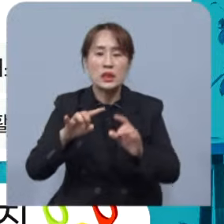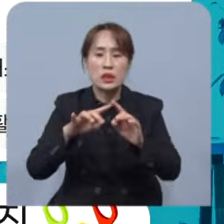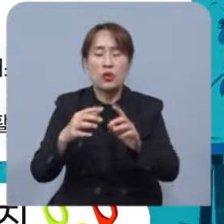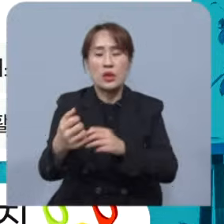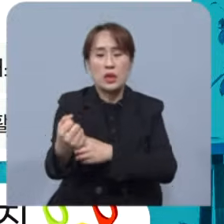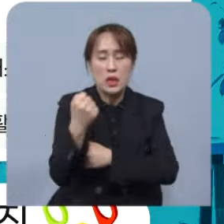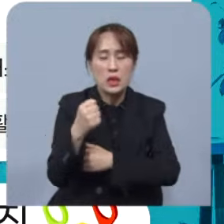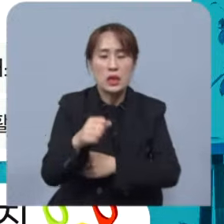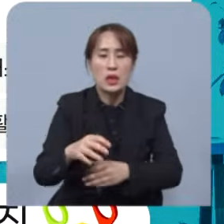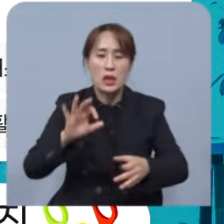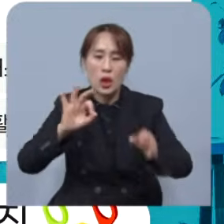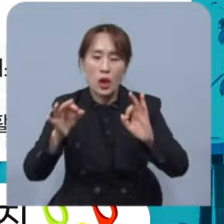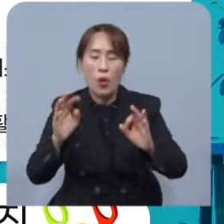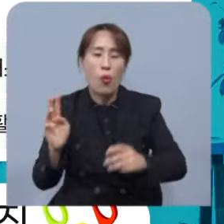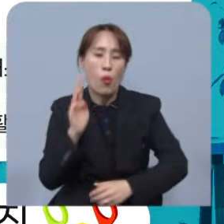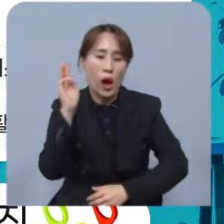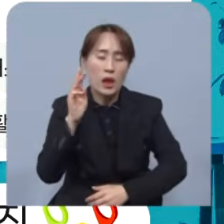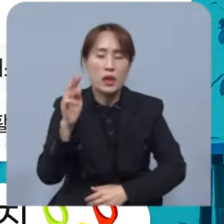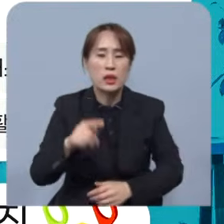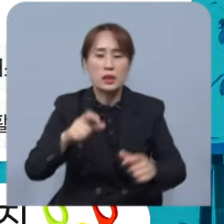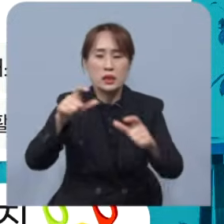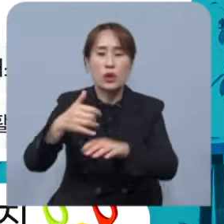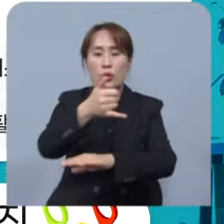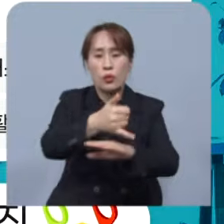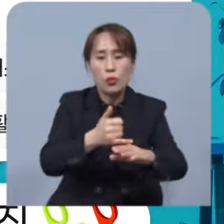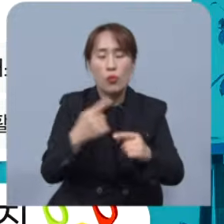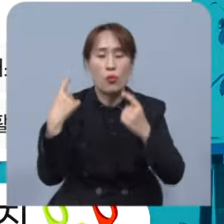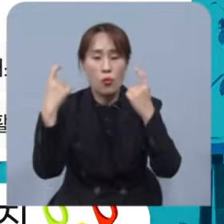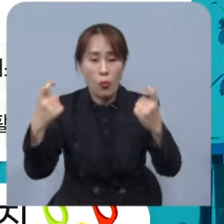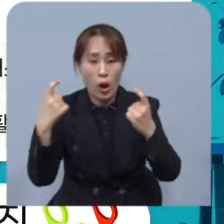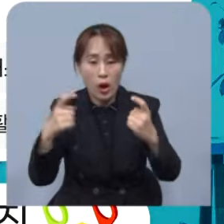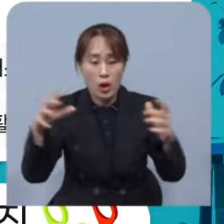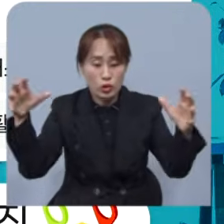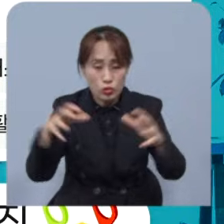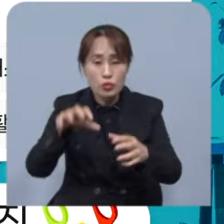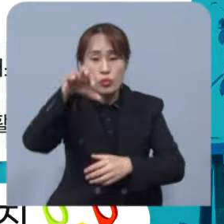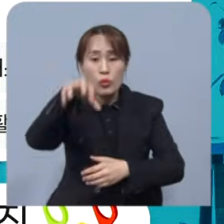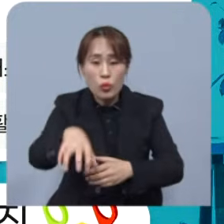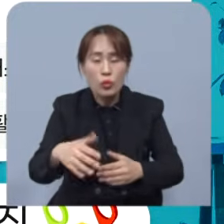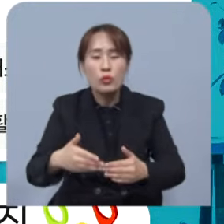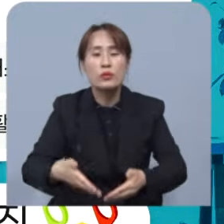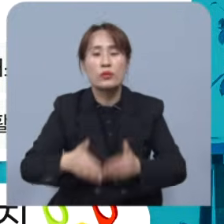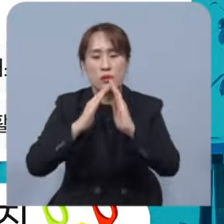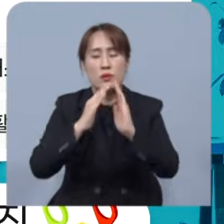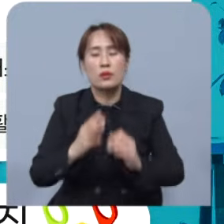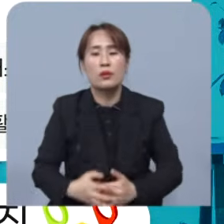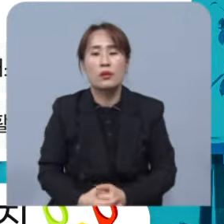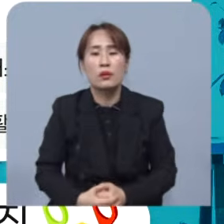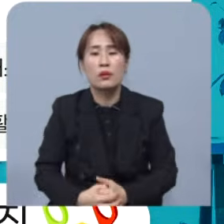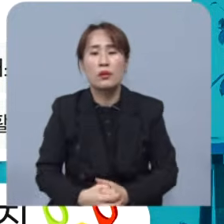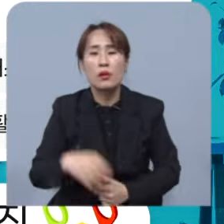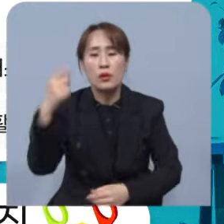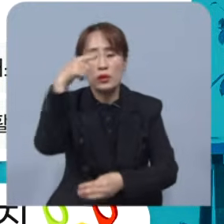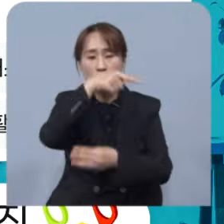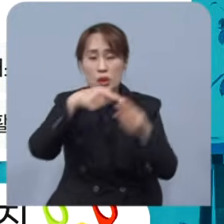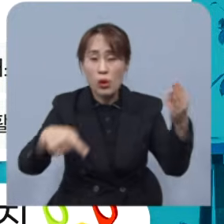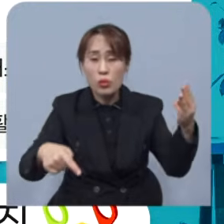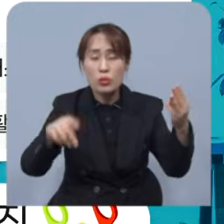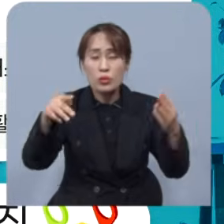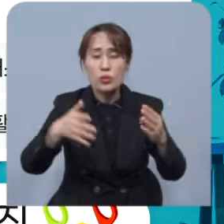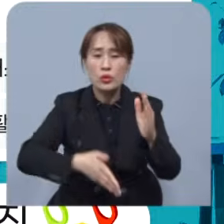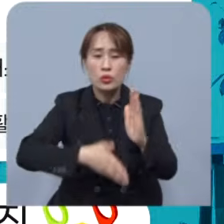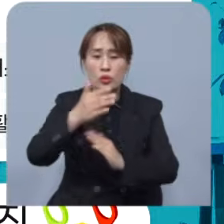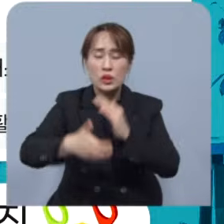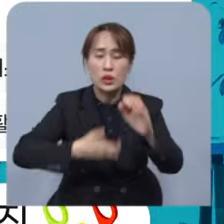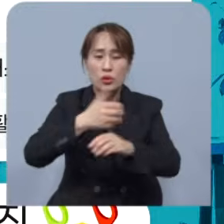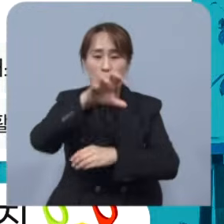와인 등 지역 자원을 활용한 농업, 관광 융복한 거점을 조성하겠습니다. 청주는